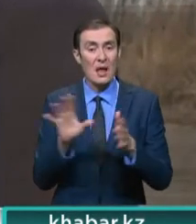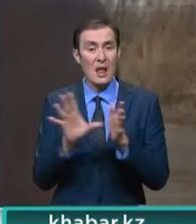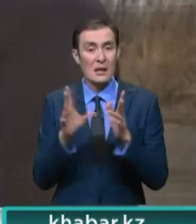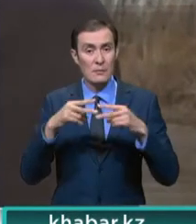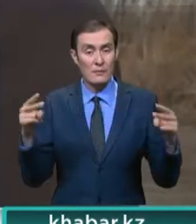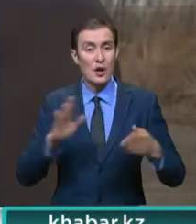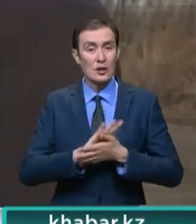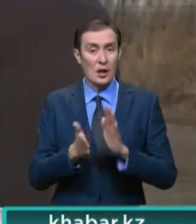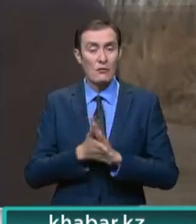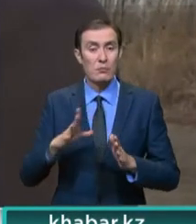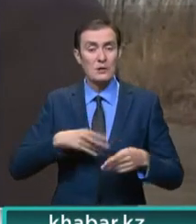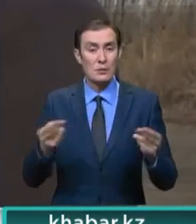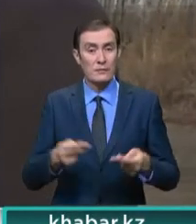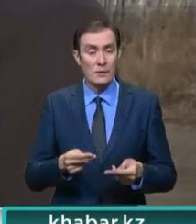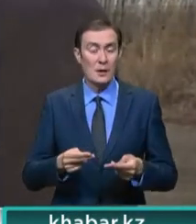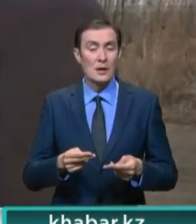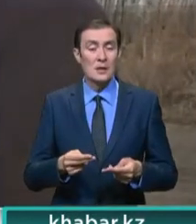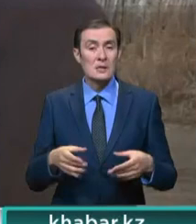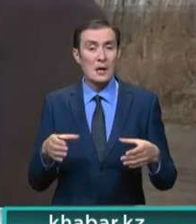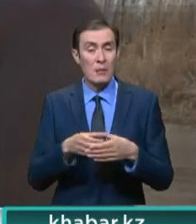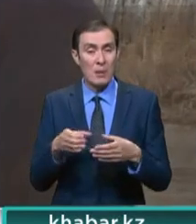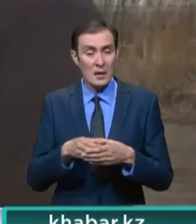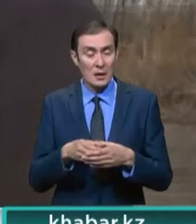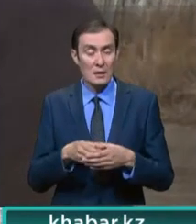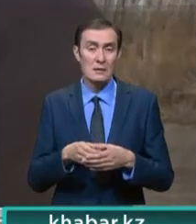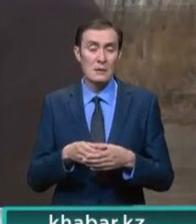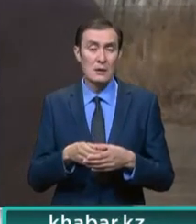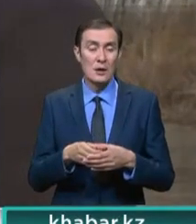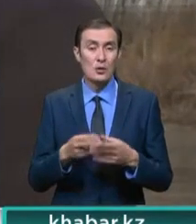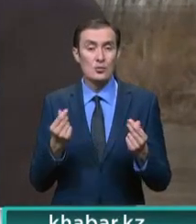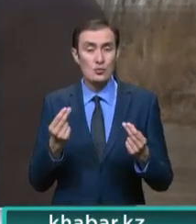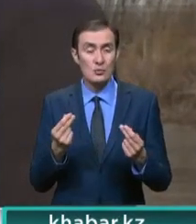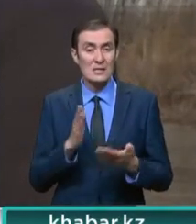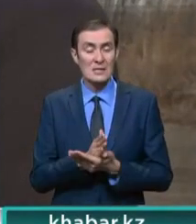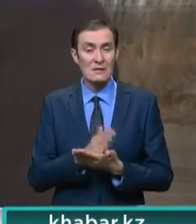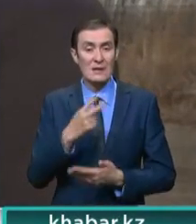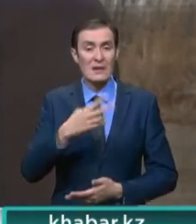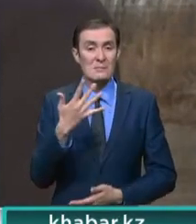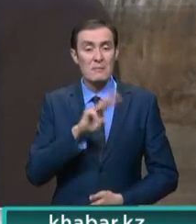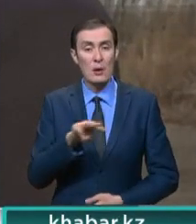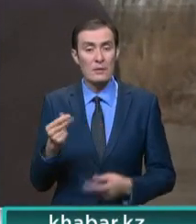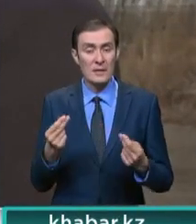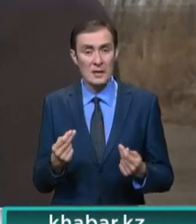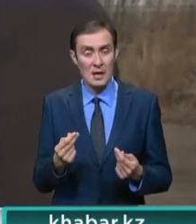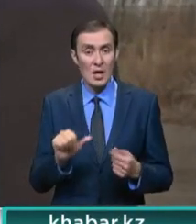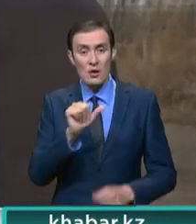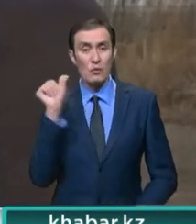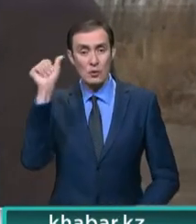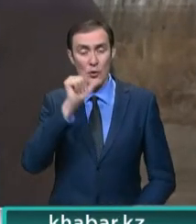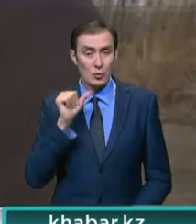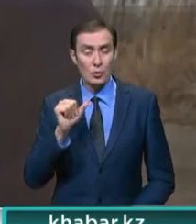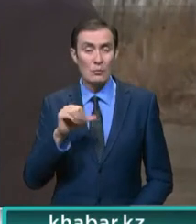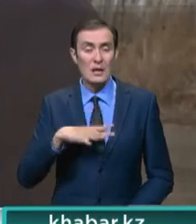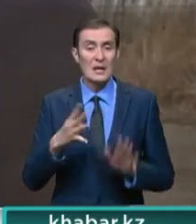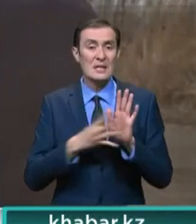электропередач. Договор вообще заключен ТО «Биер Инжиниринг». Сумма составляет 25 миллионов. В прошлом году мы провели